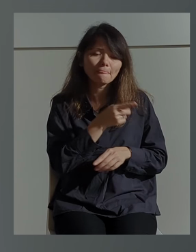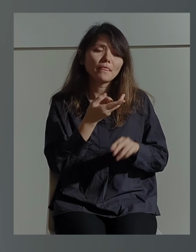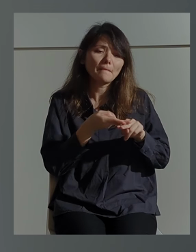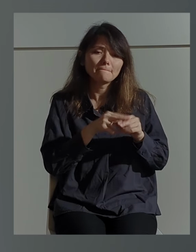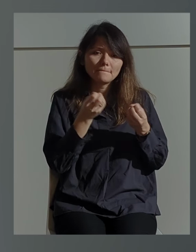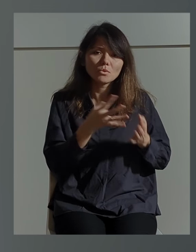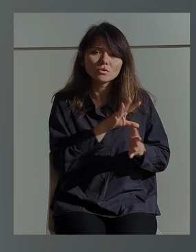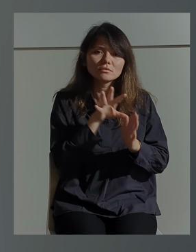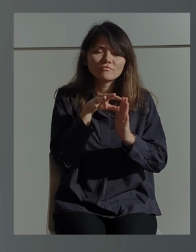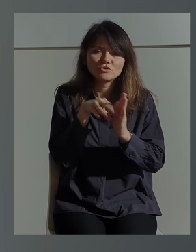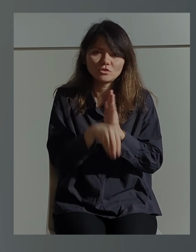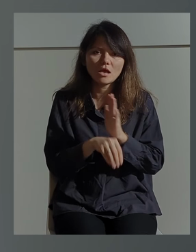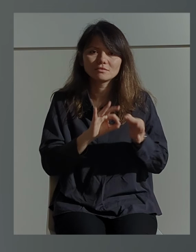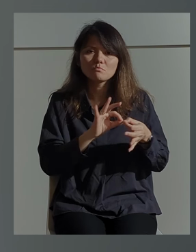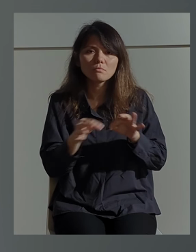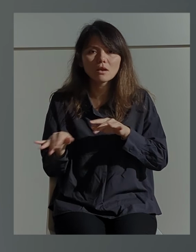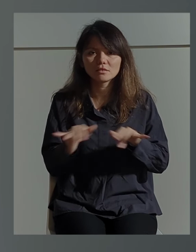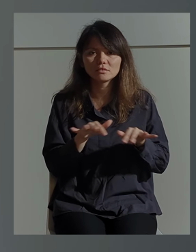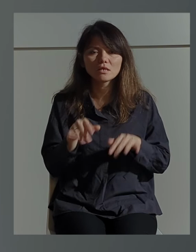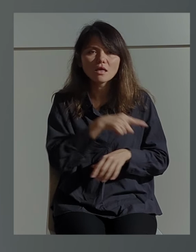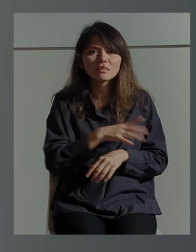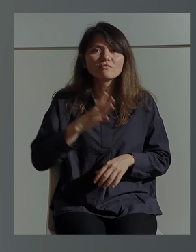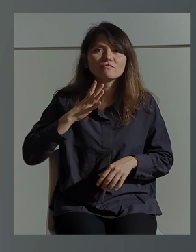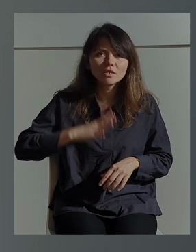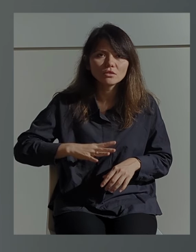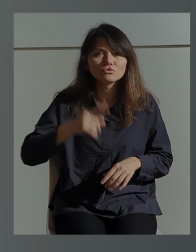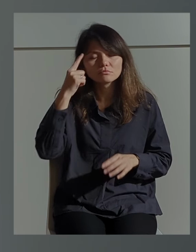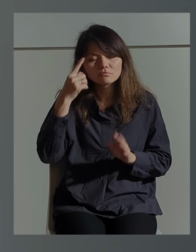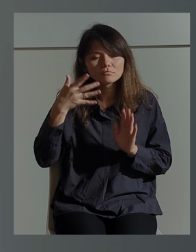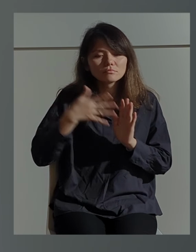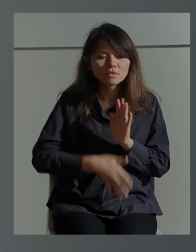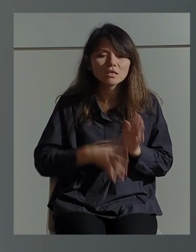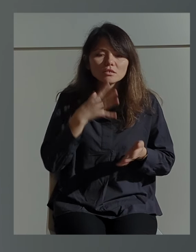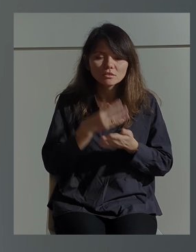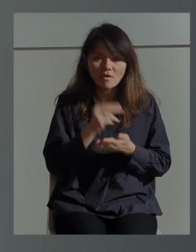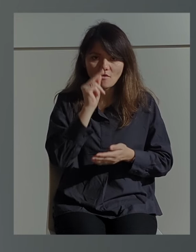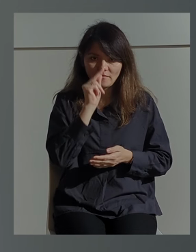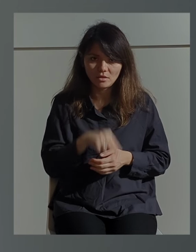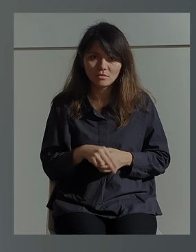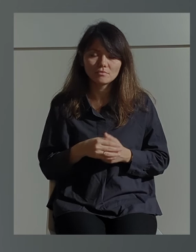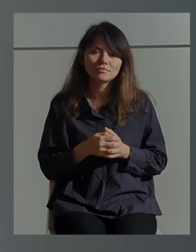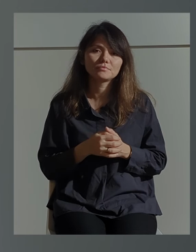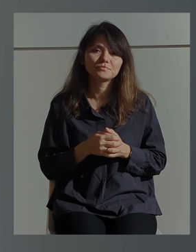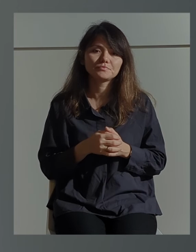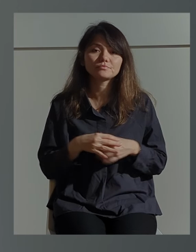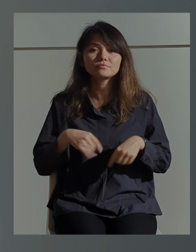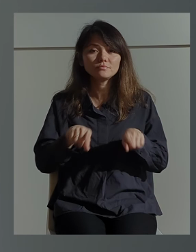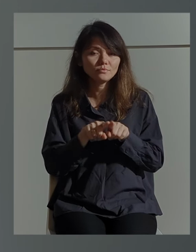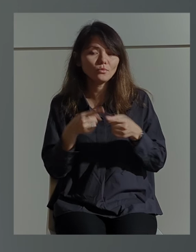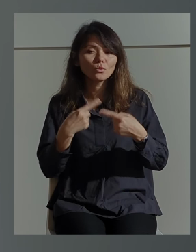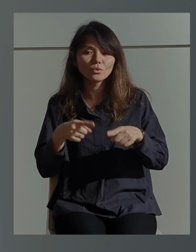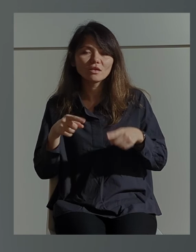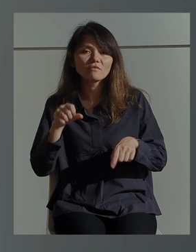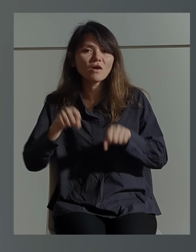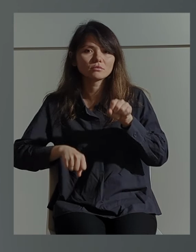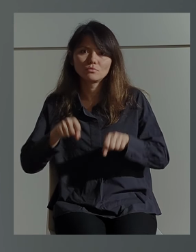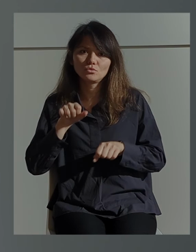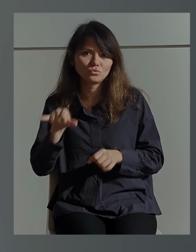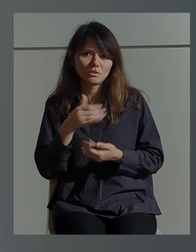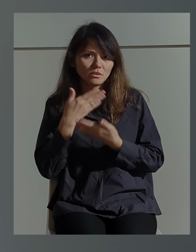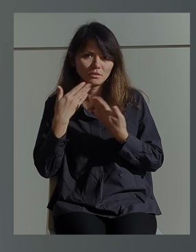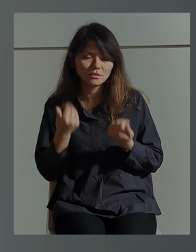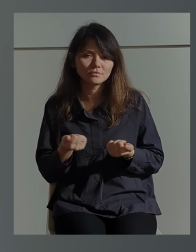процесса где они вынуждены осознать свою собственную вину и других в общем-то возможностей у них нет то